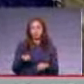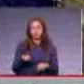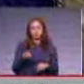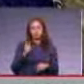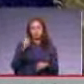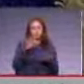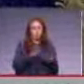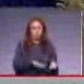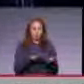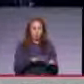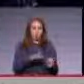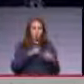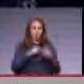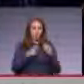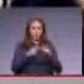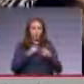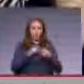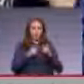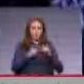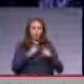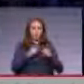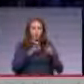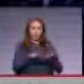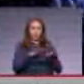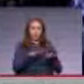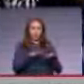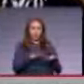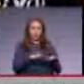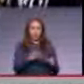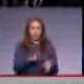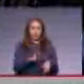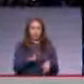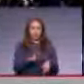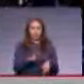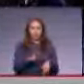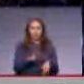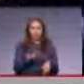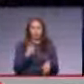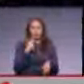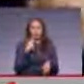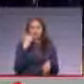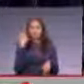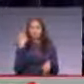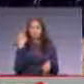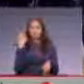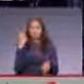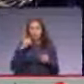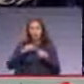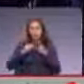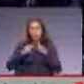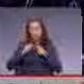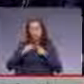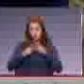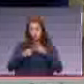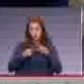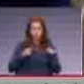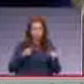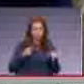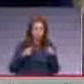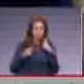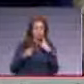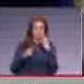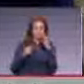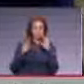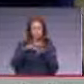بقالك قد ايه في الدار هنا يا معلم؟ انا بقالي في الجمعيه الشرعيه قعدت 5 سنين وهنا 3 سنين. يعني